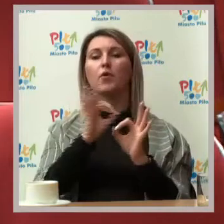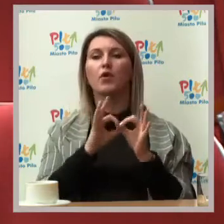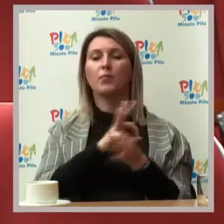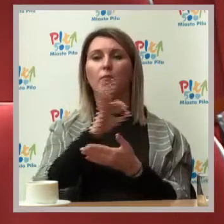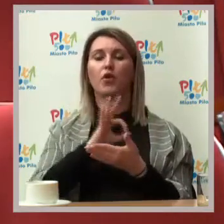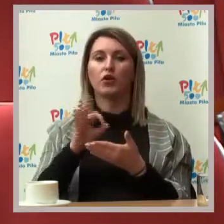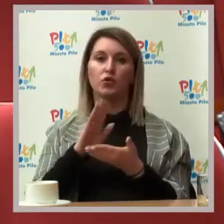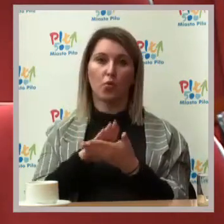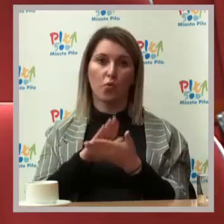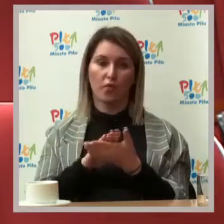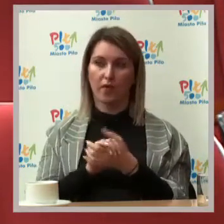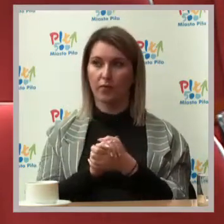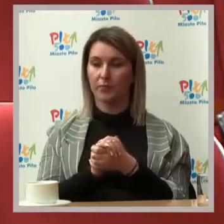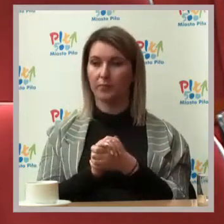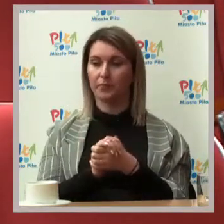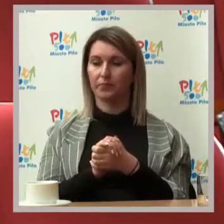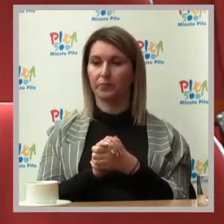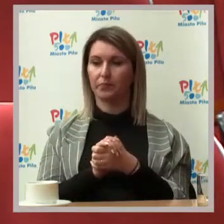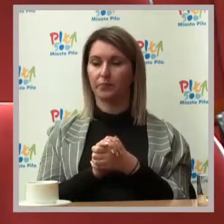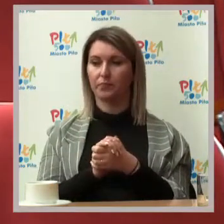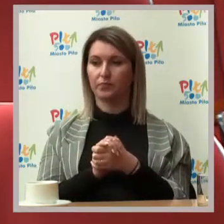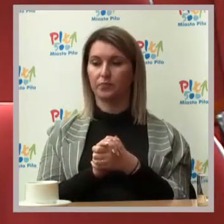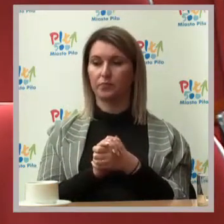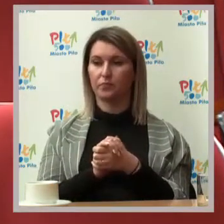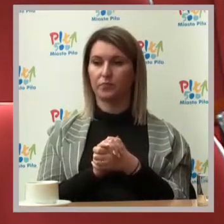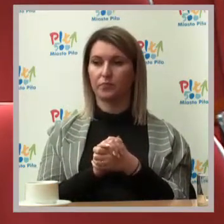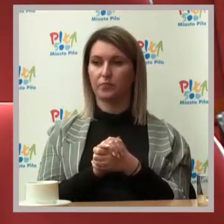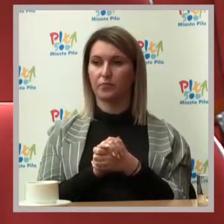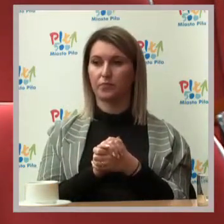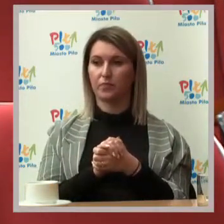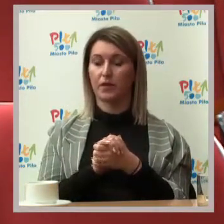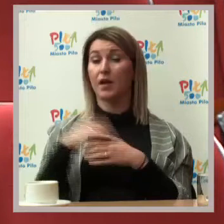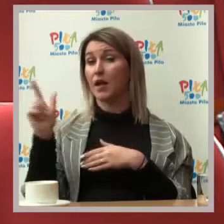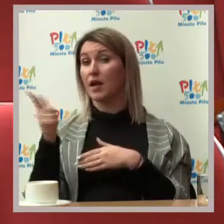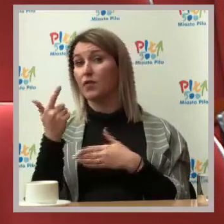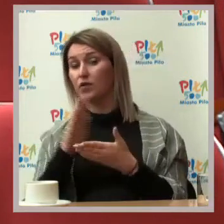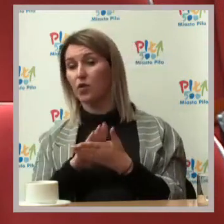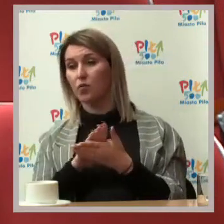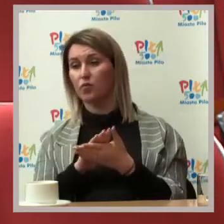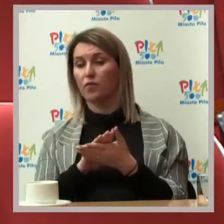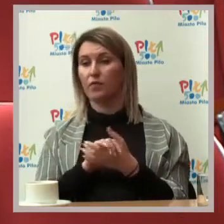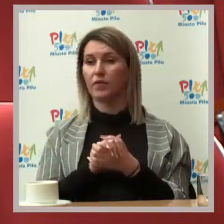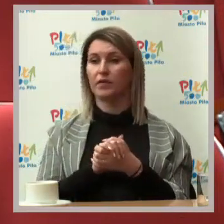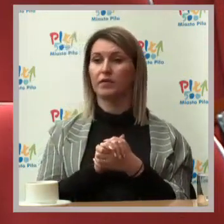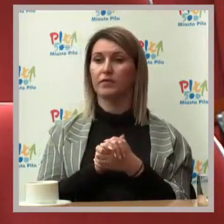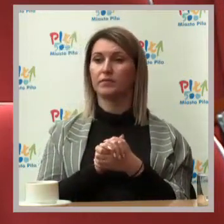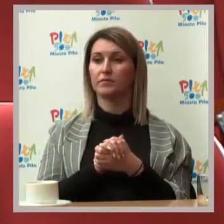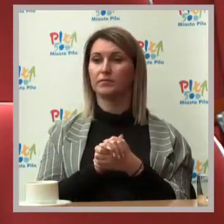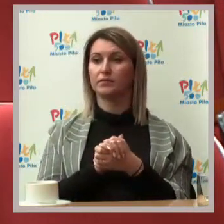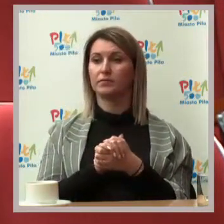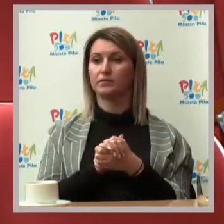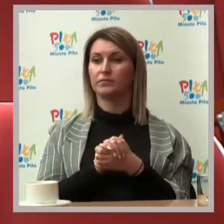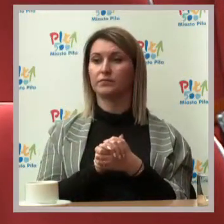prognozy finansowej. Jeżeli chodzi o drugą uchwałę, to również skład orzekający ustalony zarządzeniem